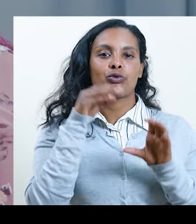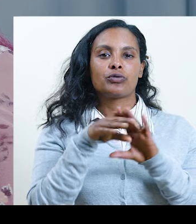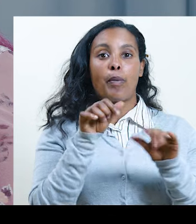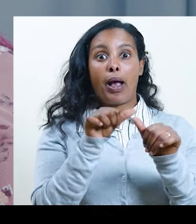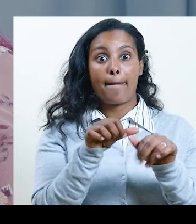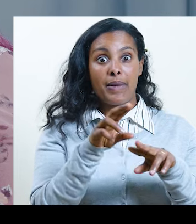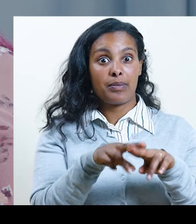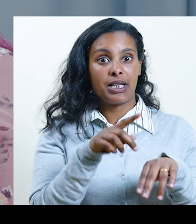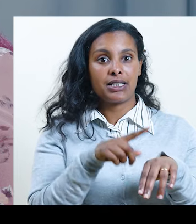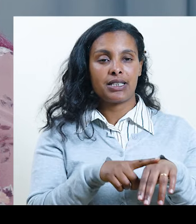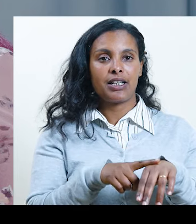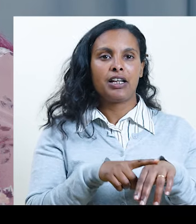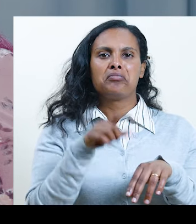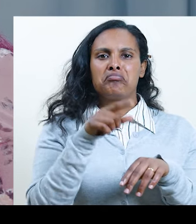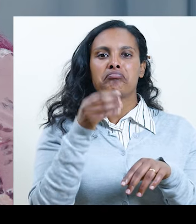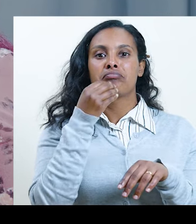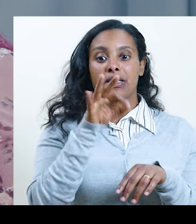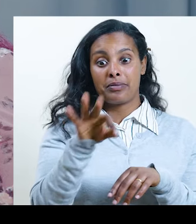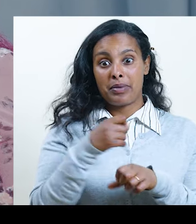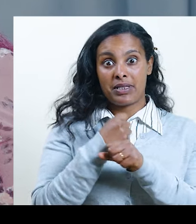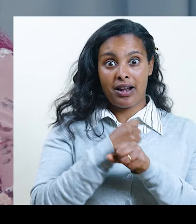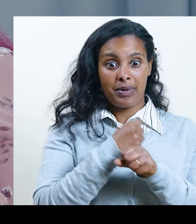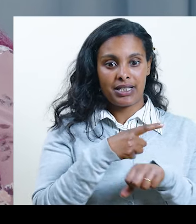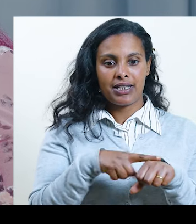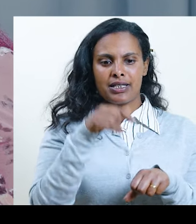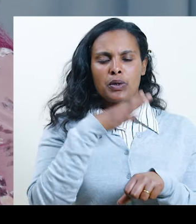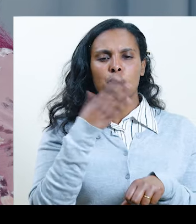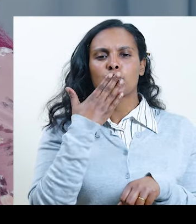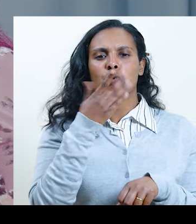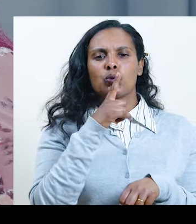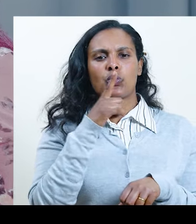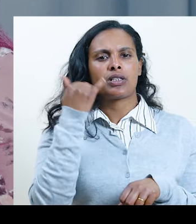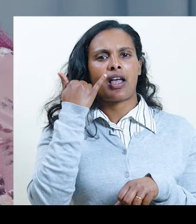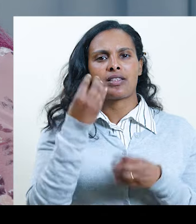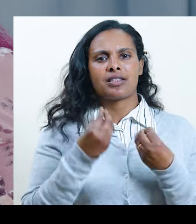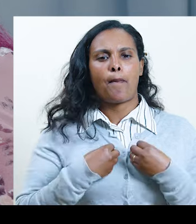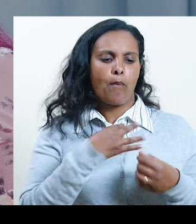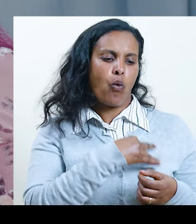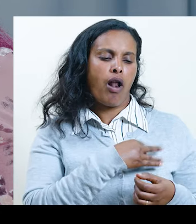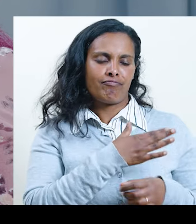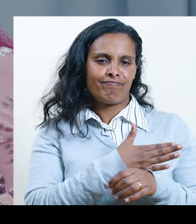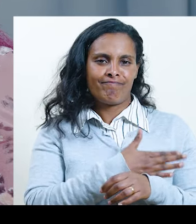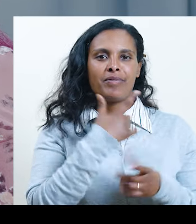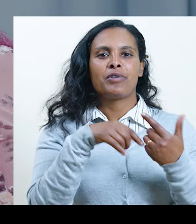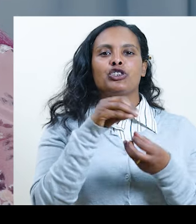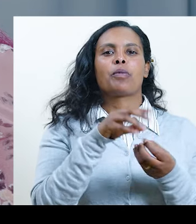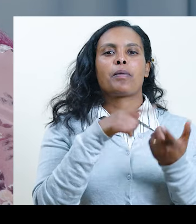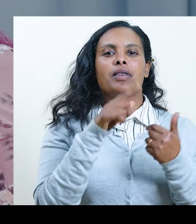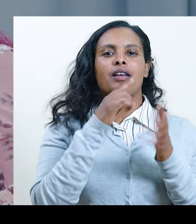ቤት ውስጥ በማሳለፈው ሰዓት ላይ ኪችን ላይ ሆኜ በምሰራው ምናምን ሰዎች ጥሩ እንትን ሲሰጡኝ ያው ሞራል